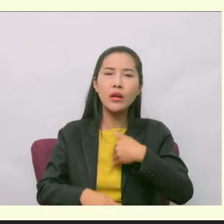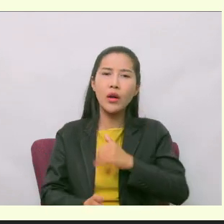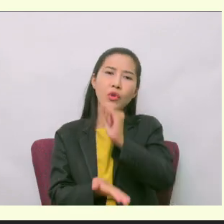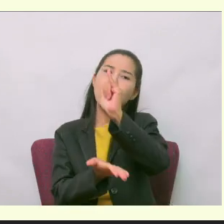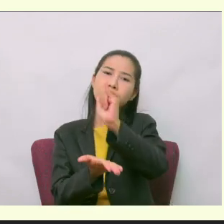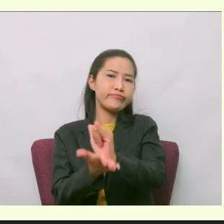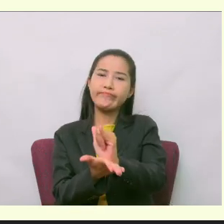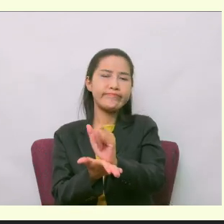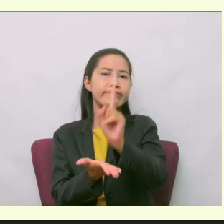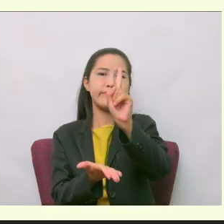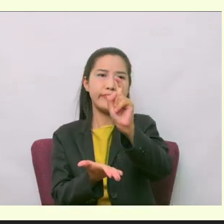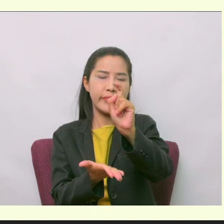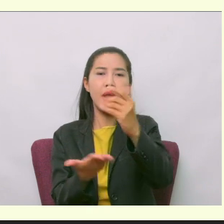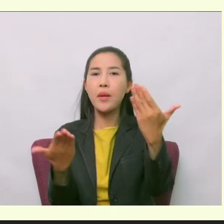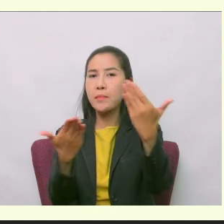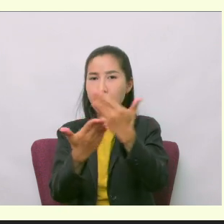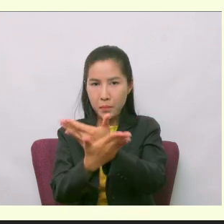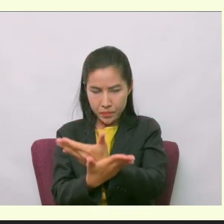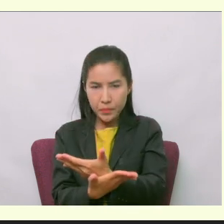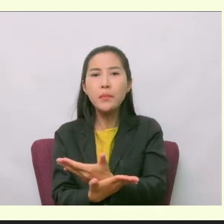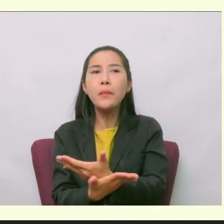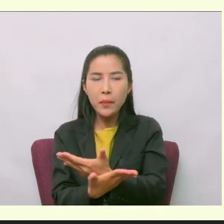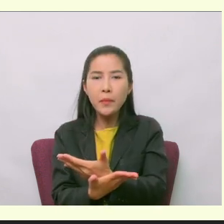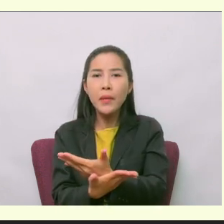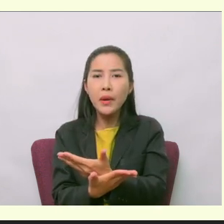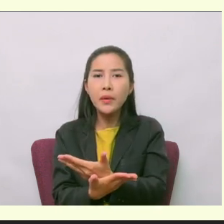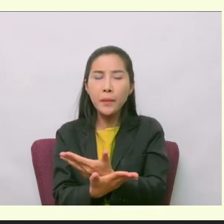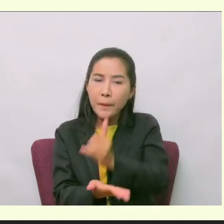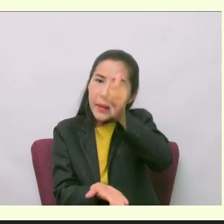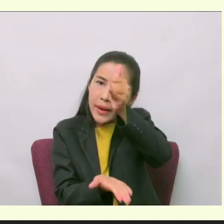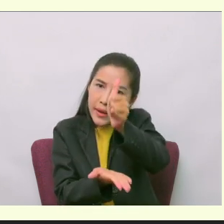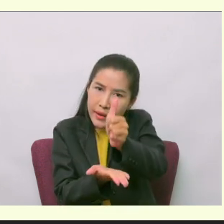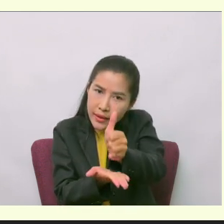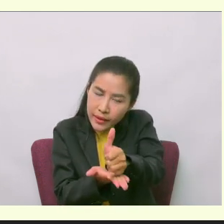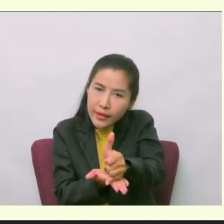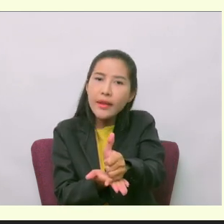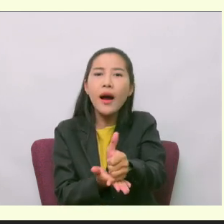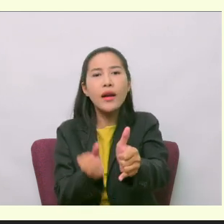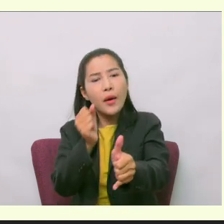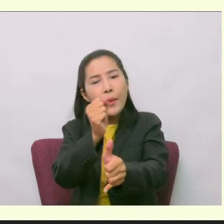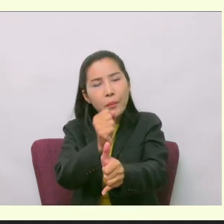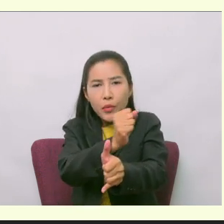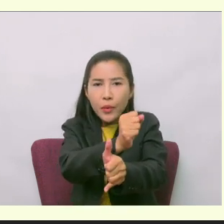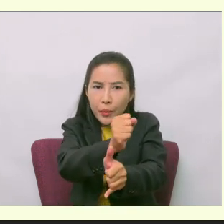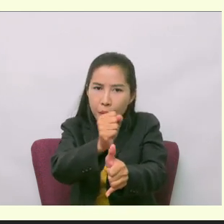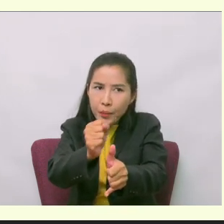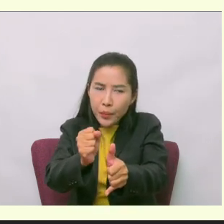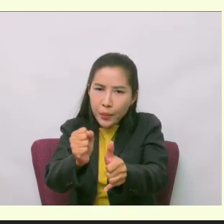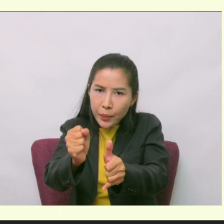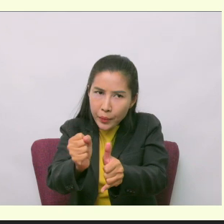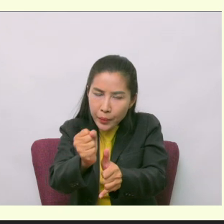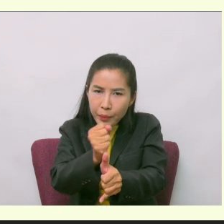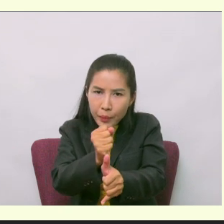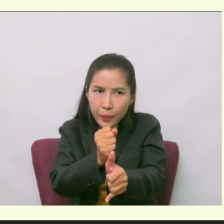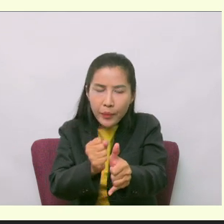ะก็อาจจะต้องเป็นท่าที่เขาสามารถอยู่ได้แล้วก็เวลาเราประคบแล้วเขาสบายตัวนะคะอย่างเช่นในท่านอนตะแคงหรือนอนคว่ำ